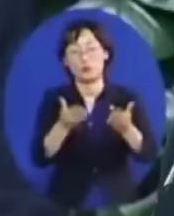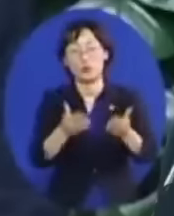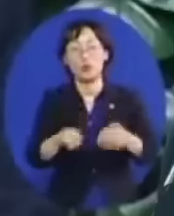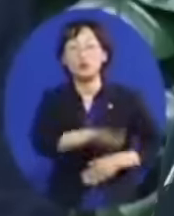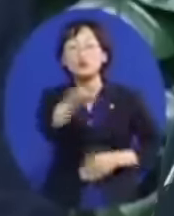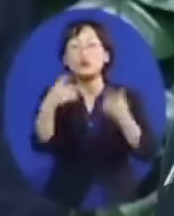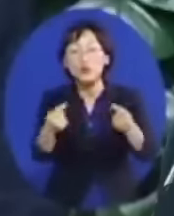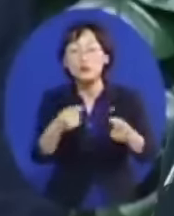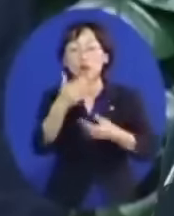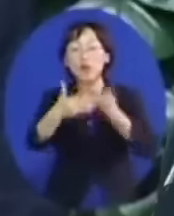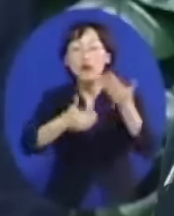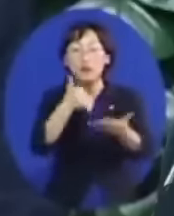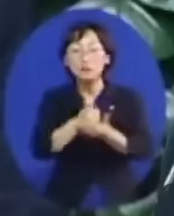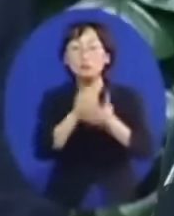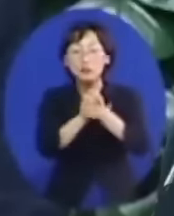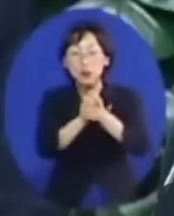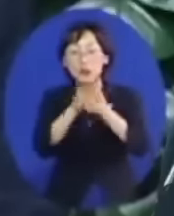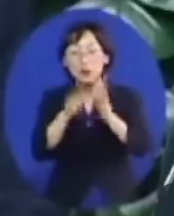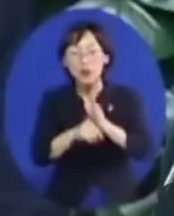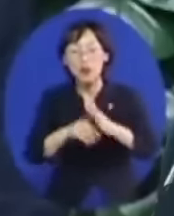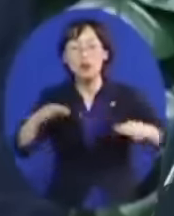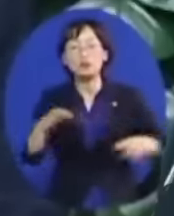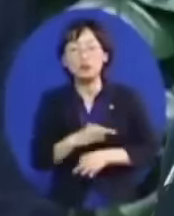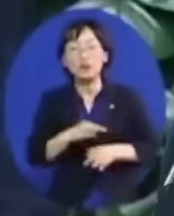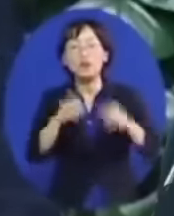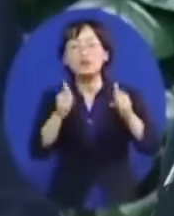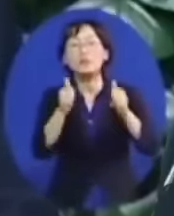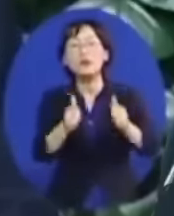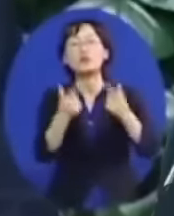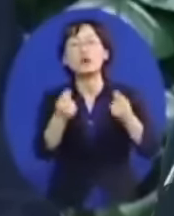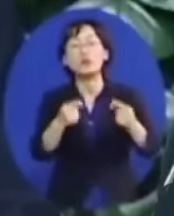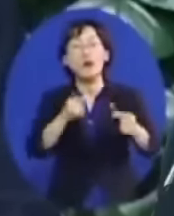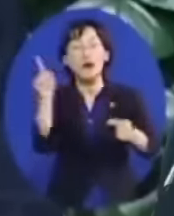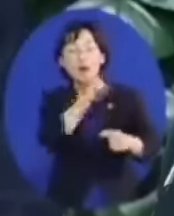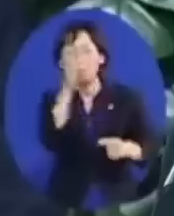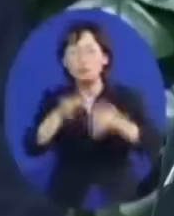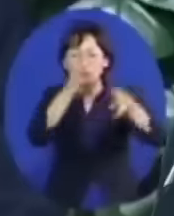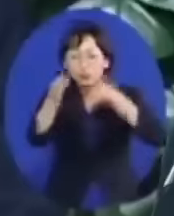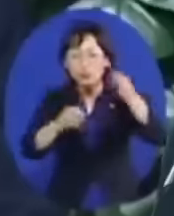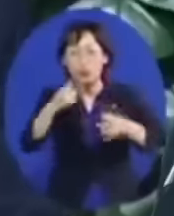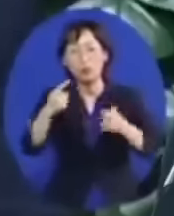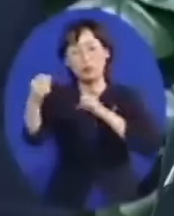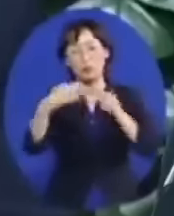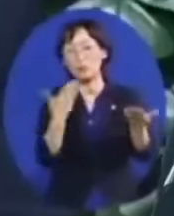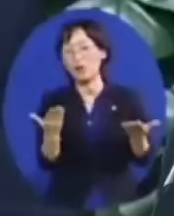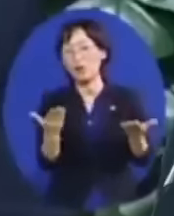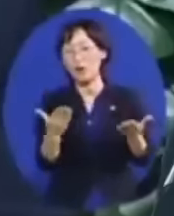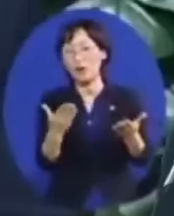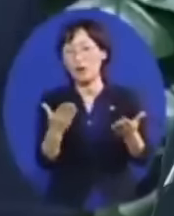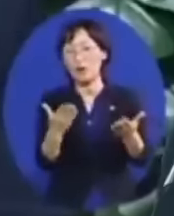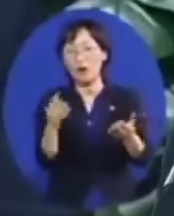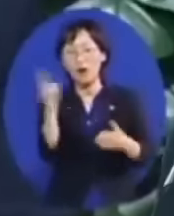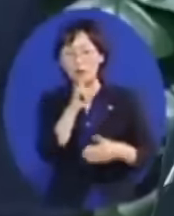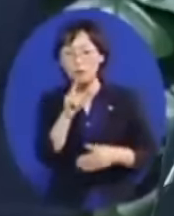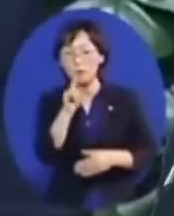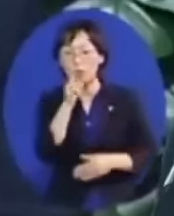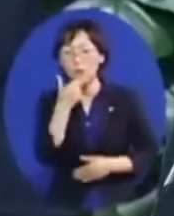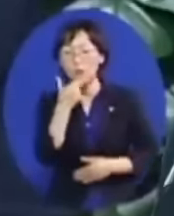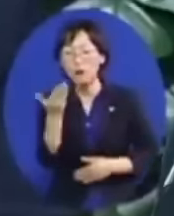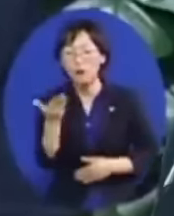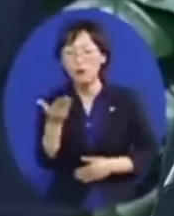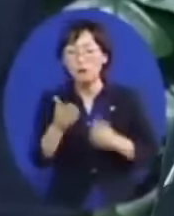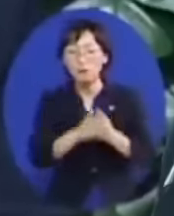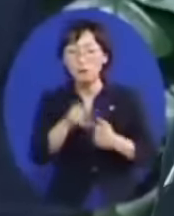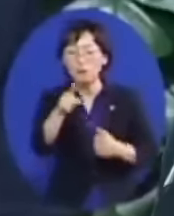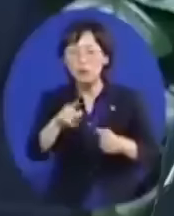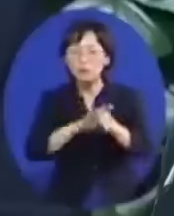마치 하나님이 이 불의한 재판관처럼 생각이 된다는 것입니다. 아무리 부르짖어도 대답도 안 해주십니다. 응답도 없으니까 이렇게